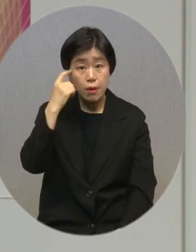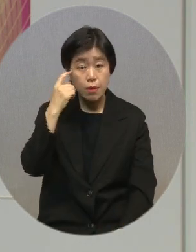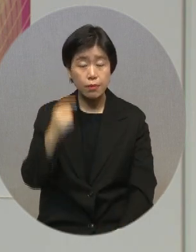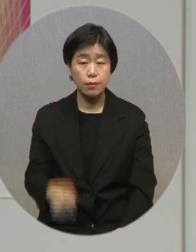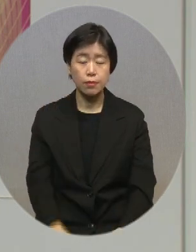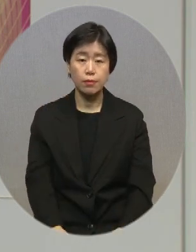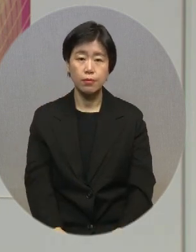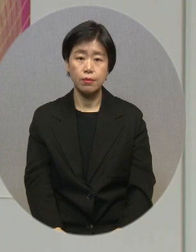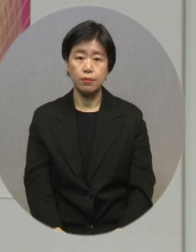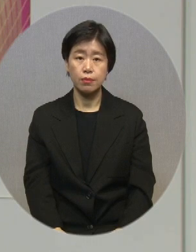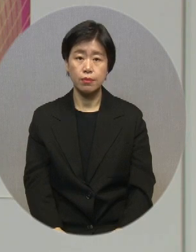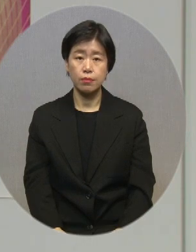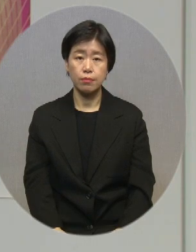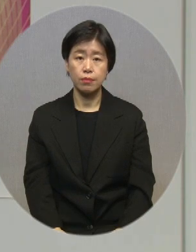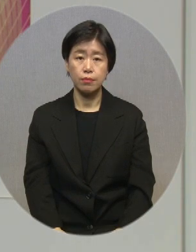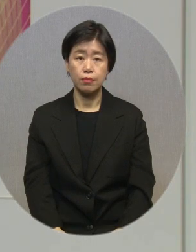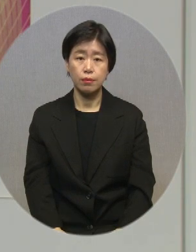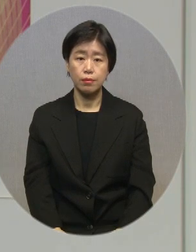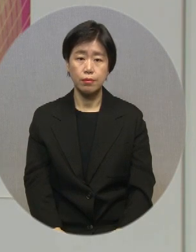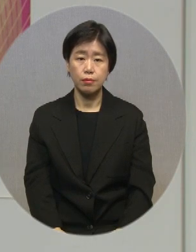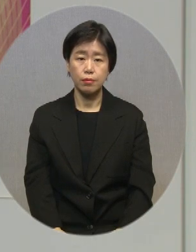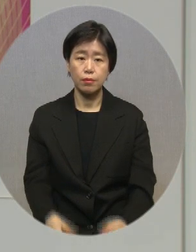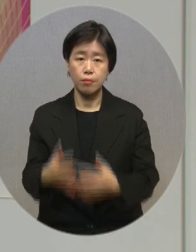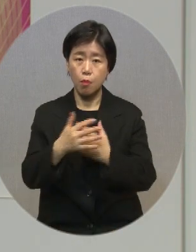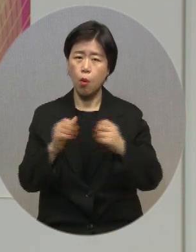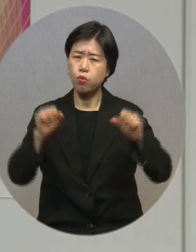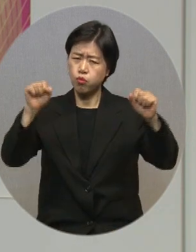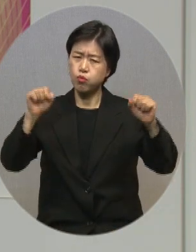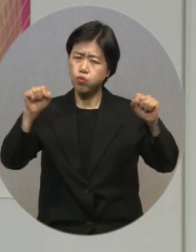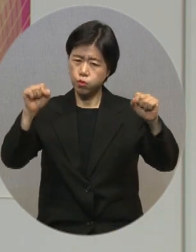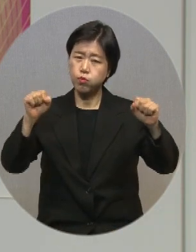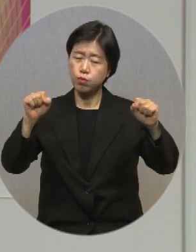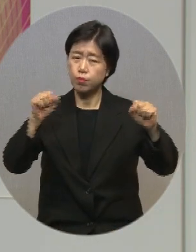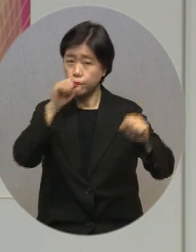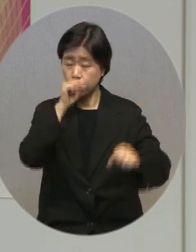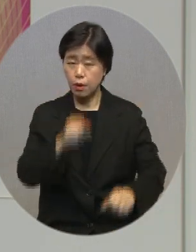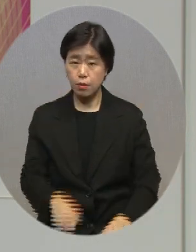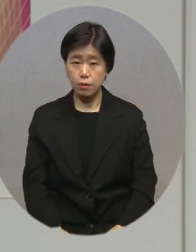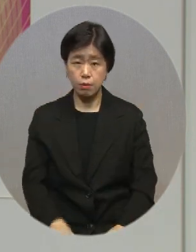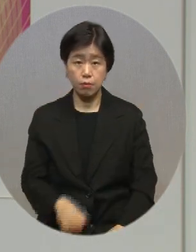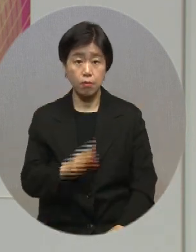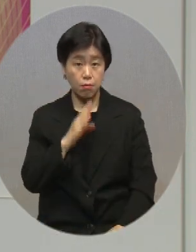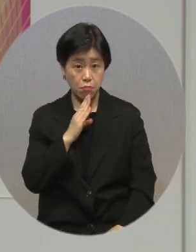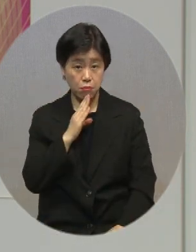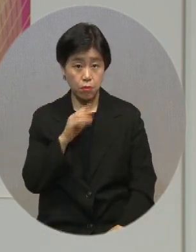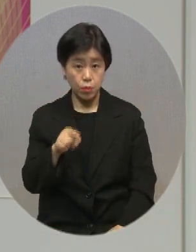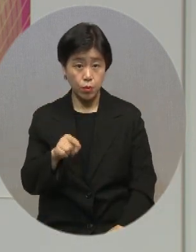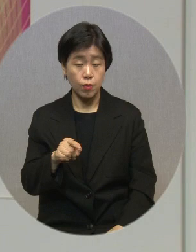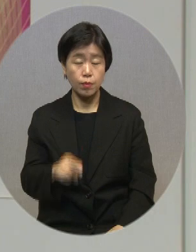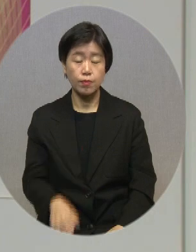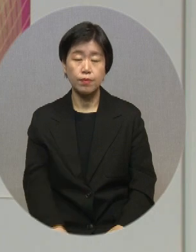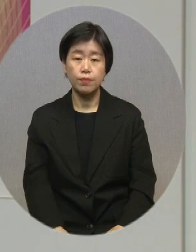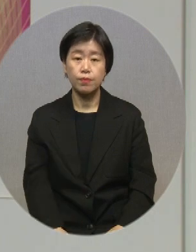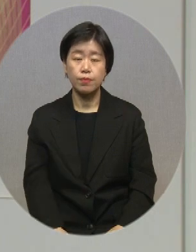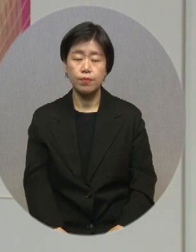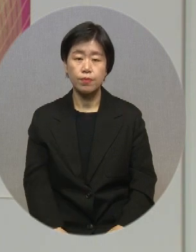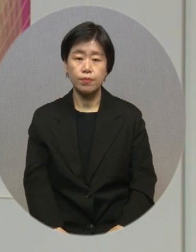있으세요? 체력이 더 단련이 돼요. 아 롬볼을 하면서요? 예예. 아. 예.